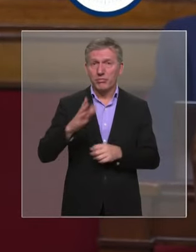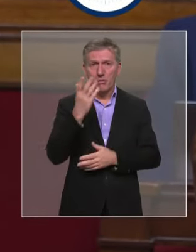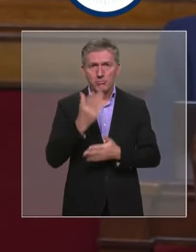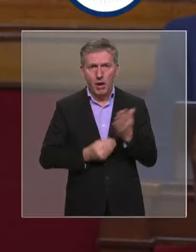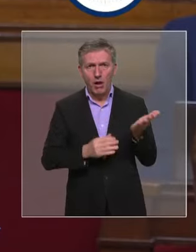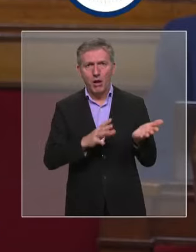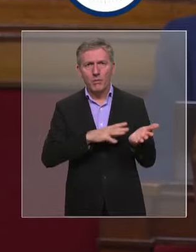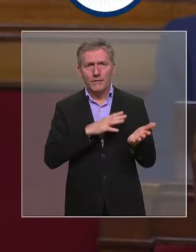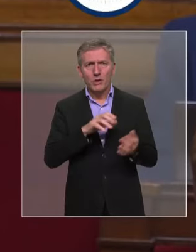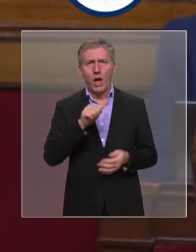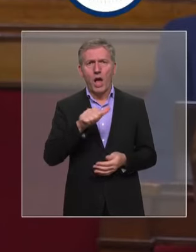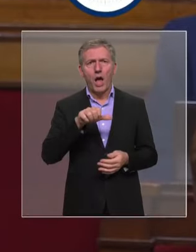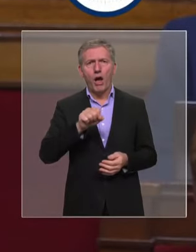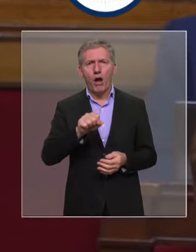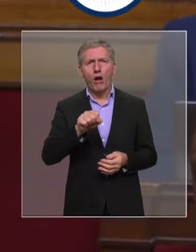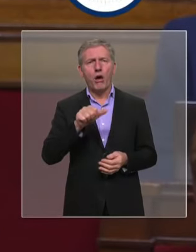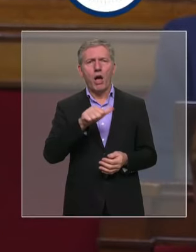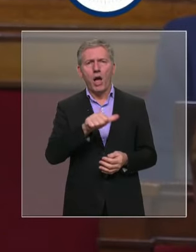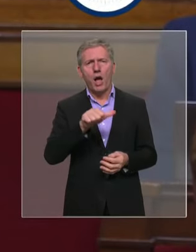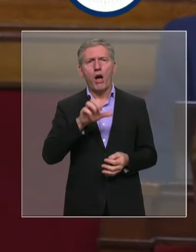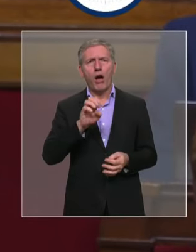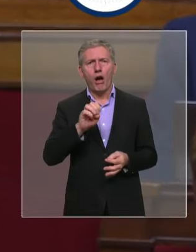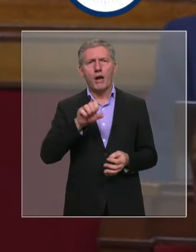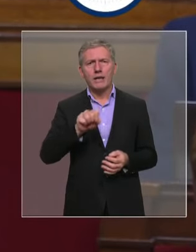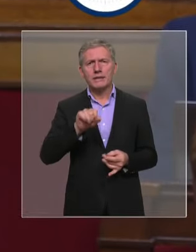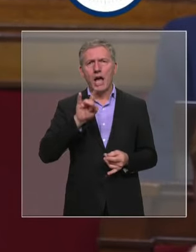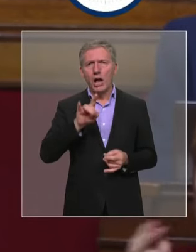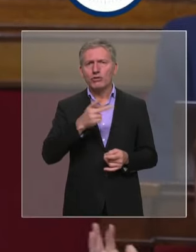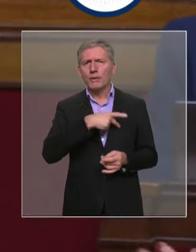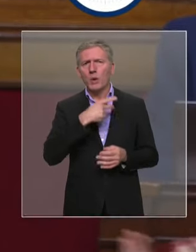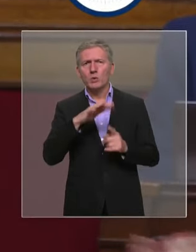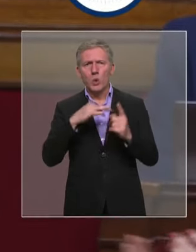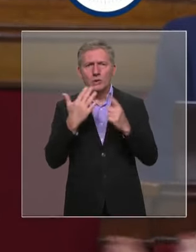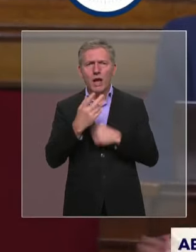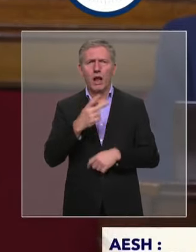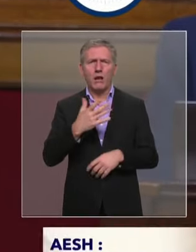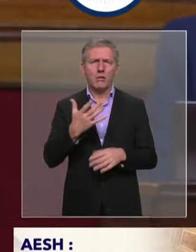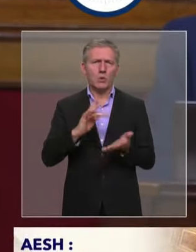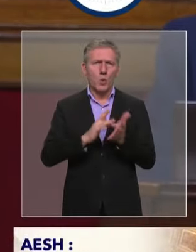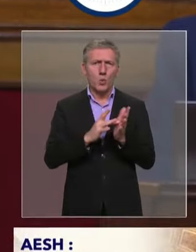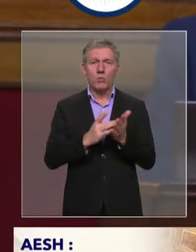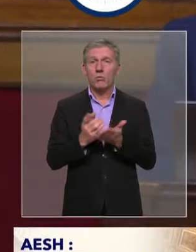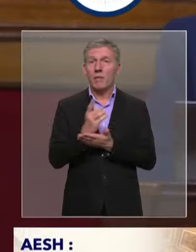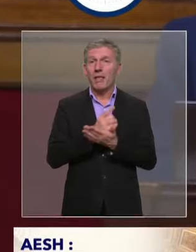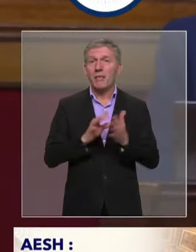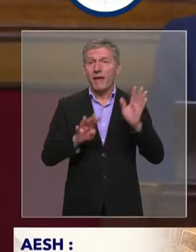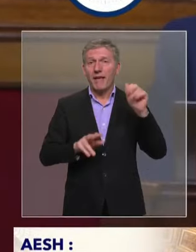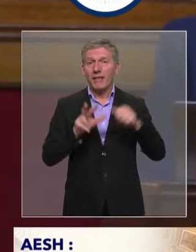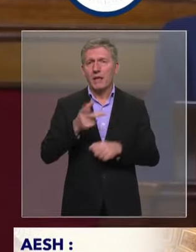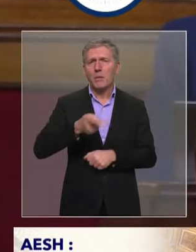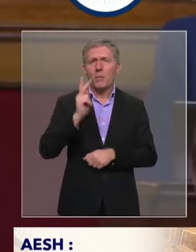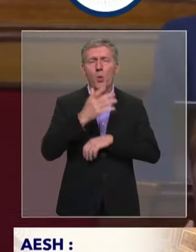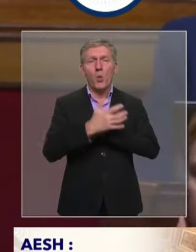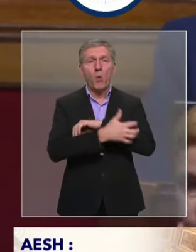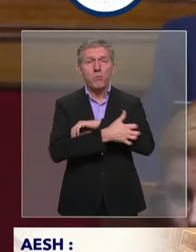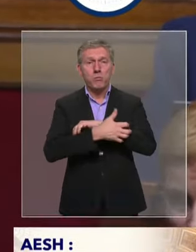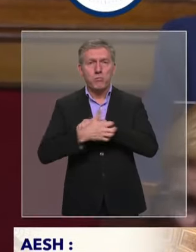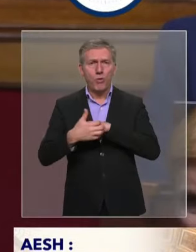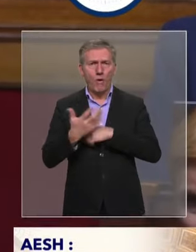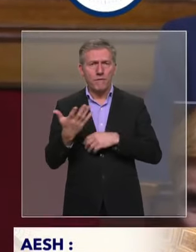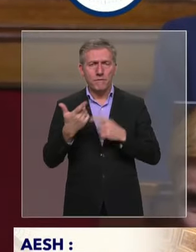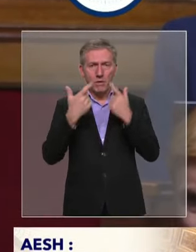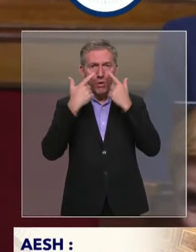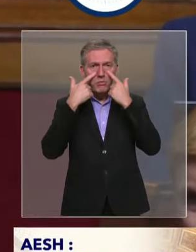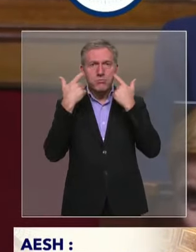professeurs, d'AESH, de personnels médico-sociaux. La Seine-Saint-Denis, département parmi les plus pauvres, en est une expression